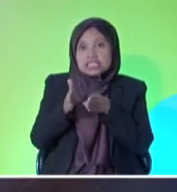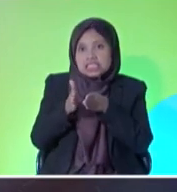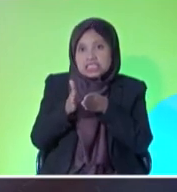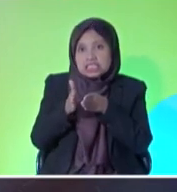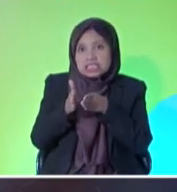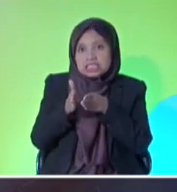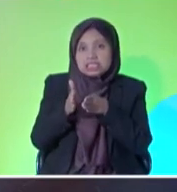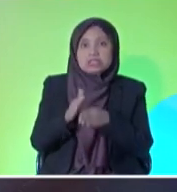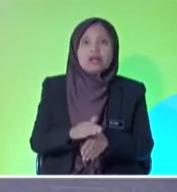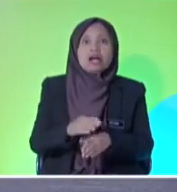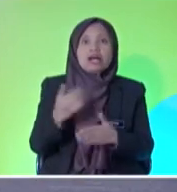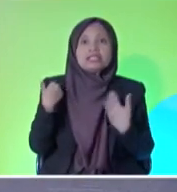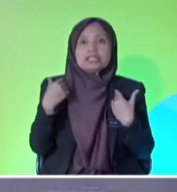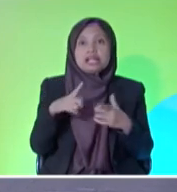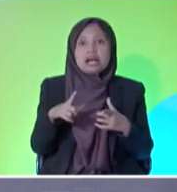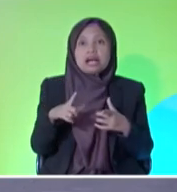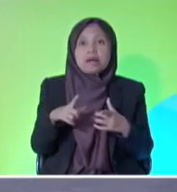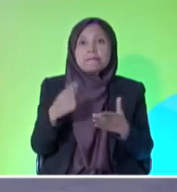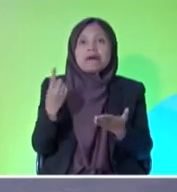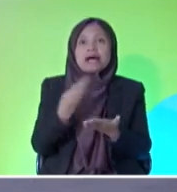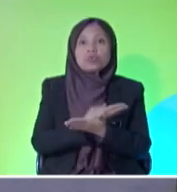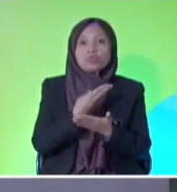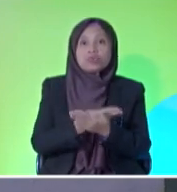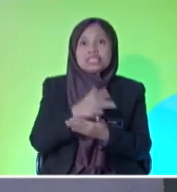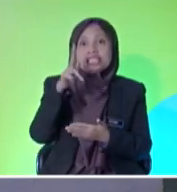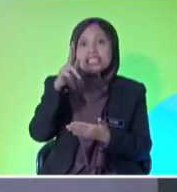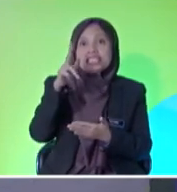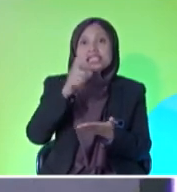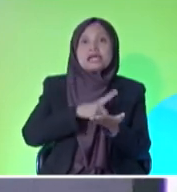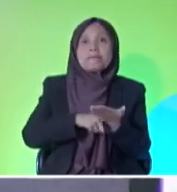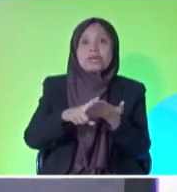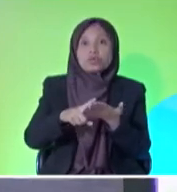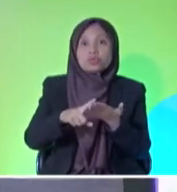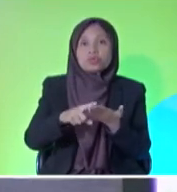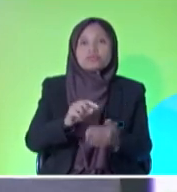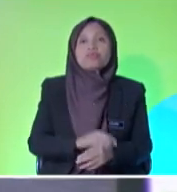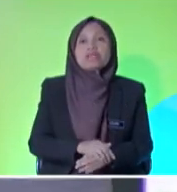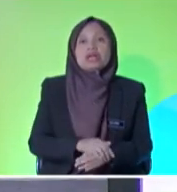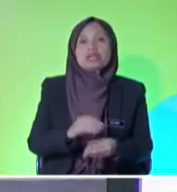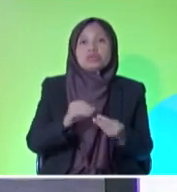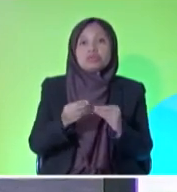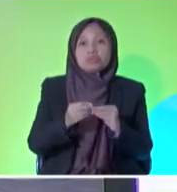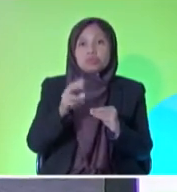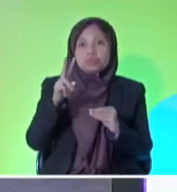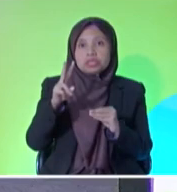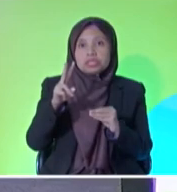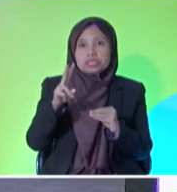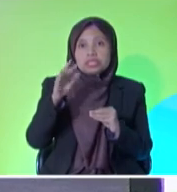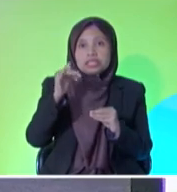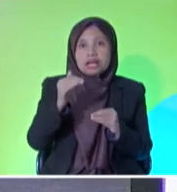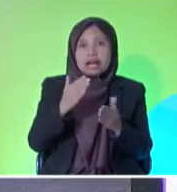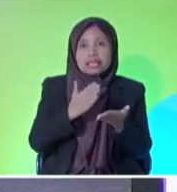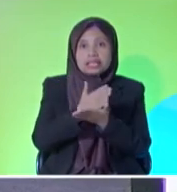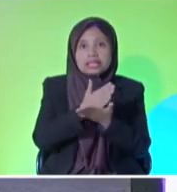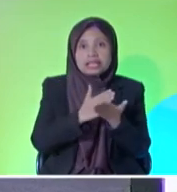kecil ini adalah Baru 3 minggu 3 minggu yang kedua yaitu yang tengah itu